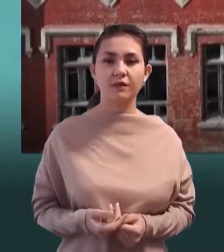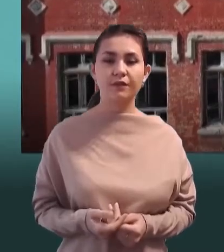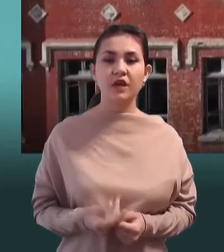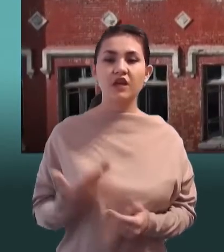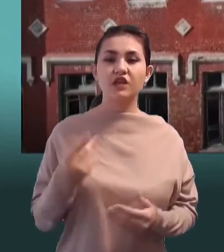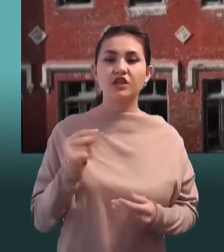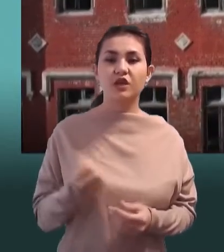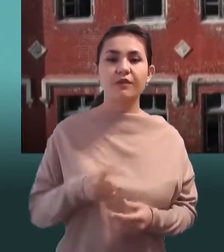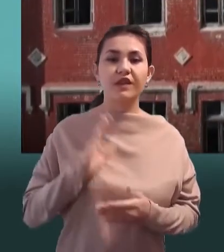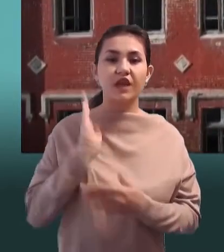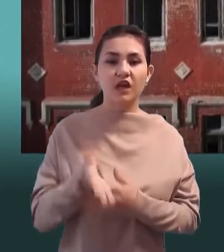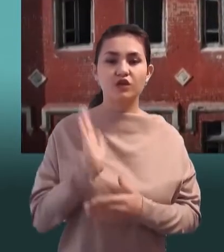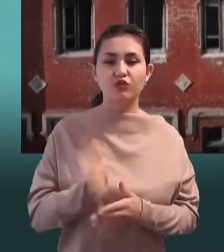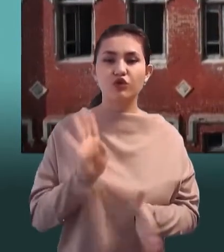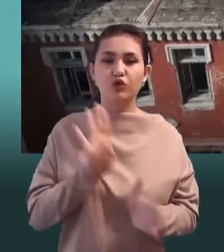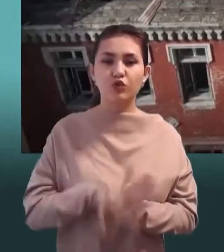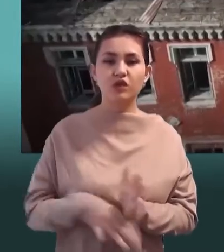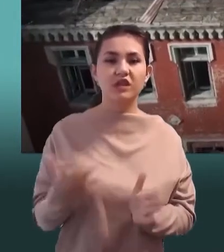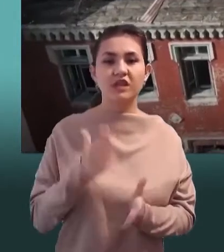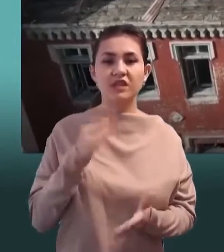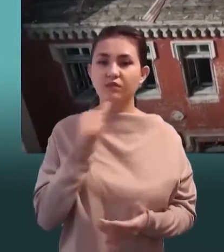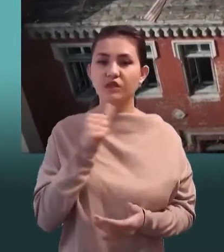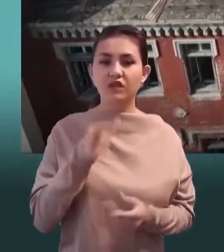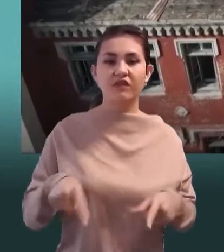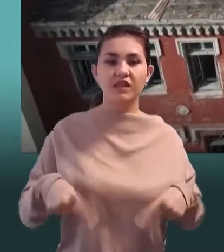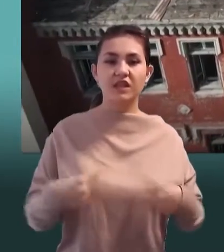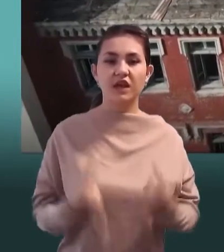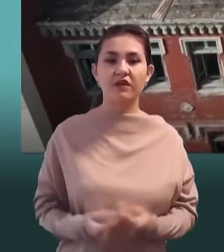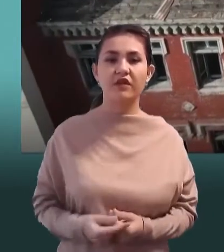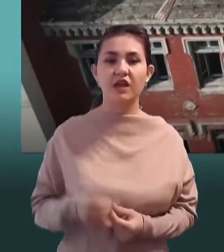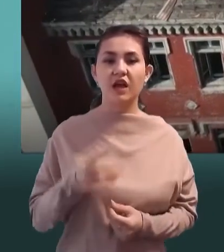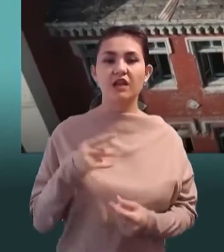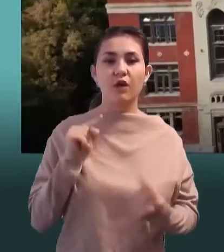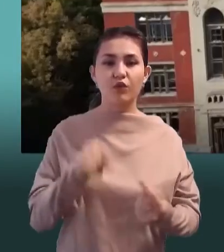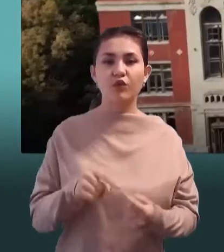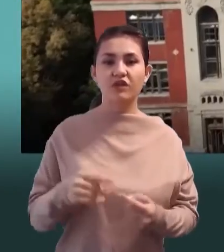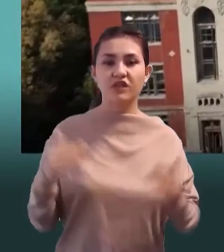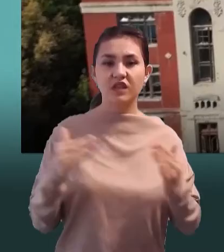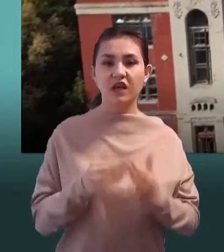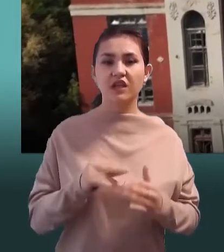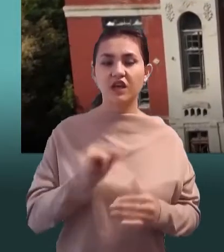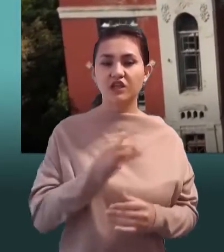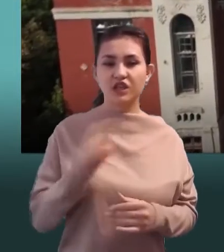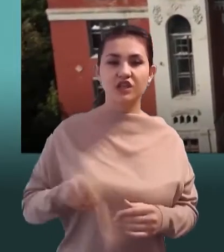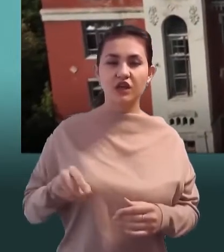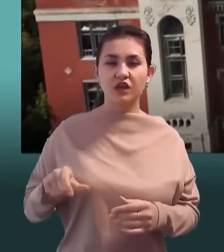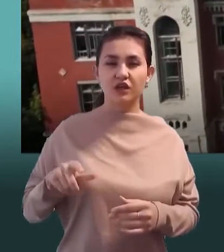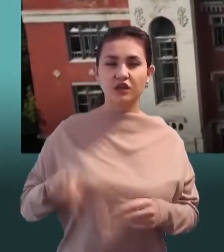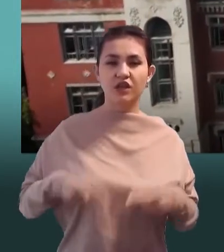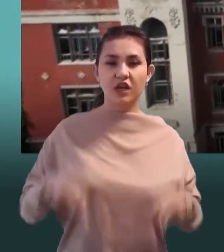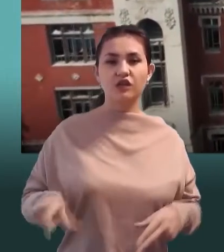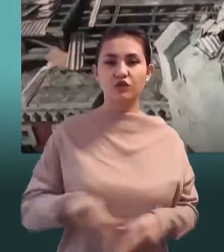тем больше будет. Есть ли смысл его восстанавливать? Ну, напротив, в здании через железную дорогу находится желтое, это